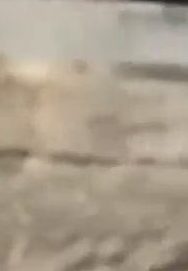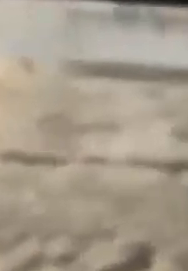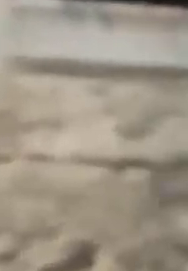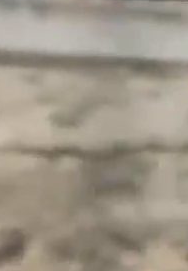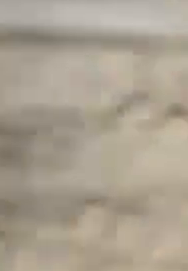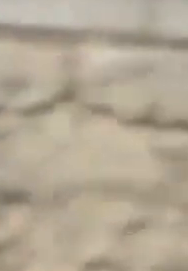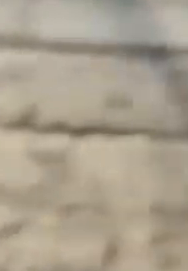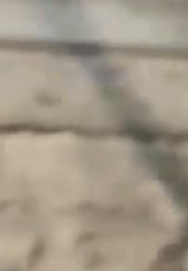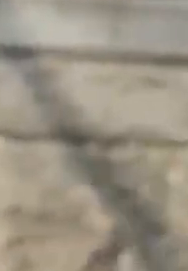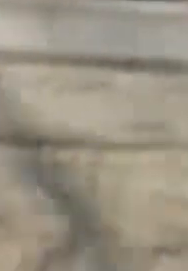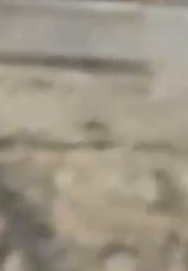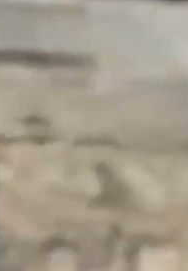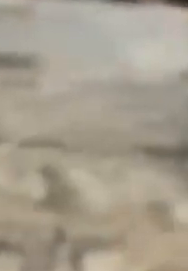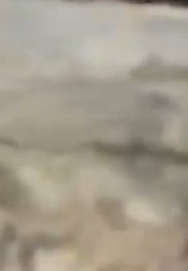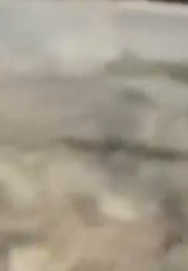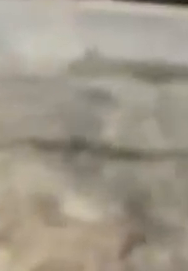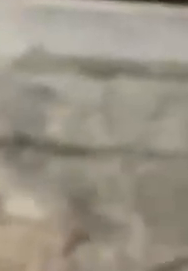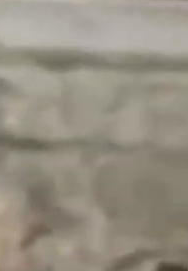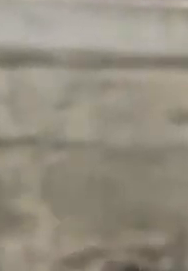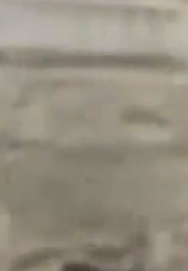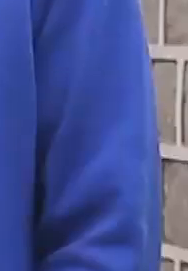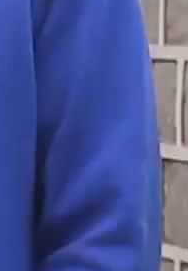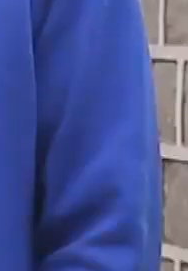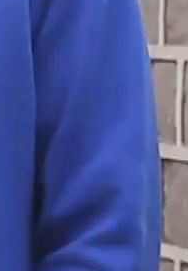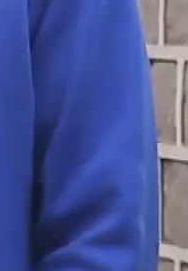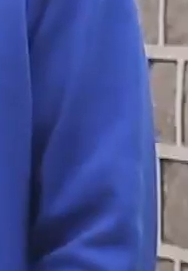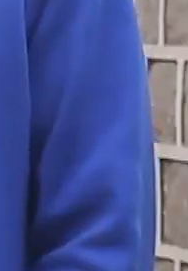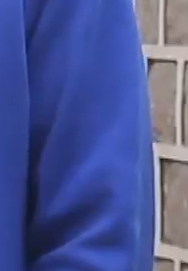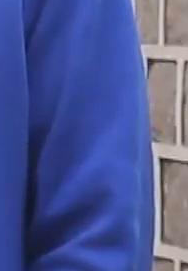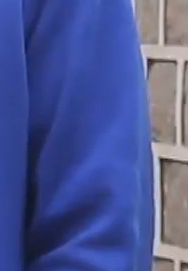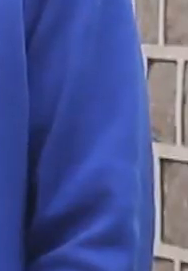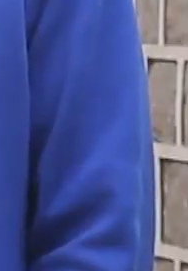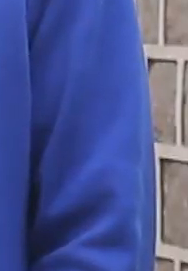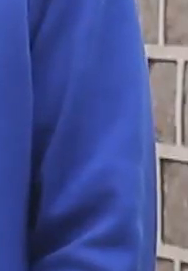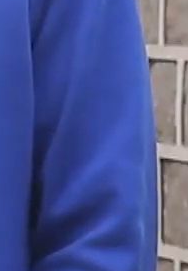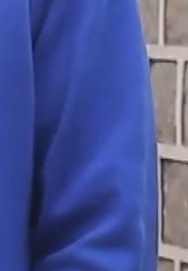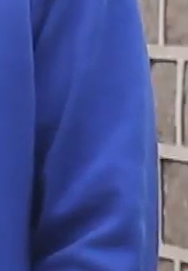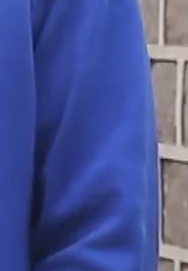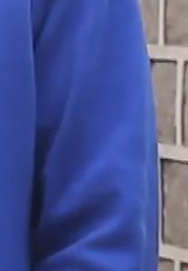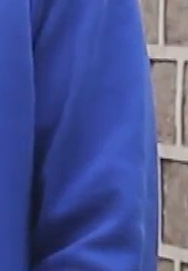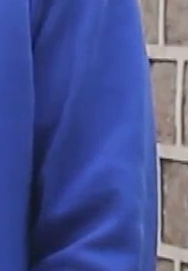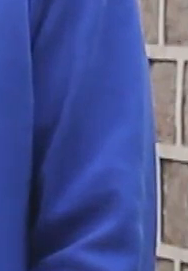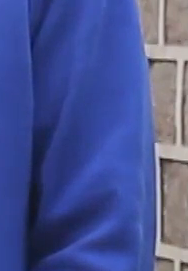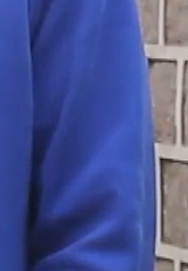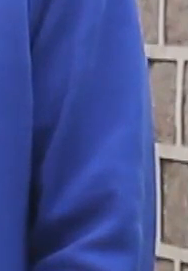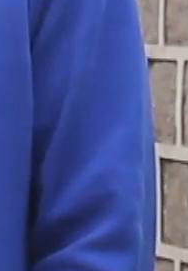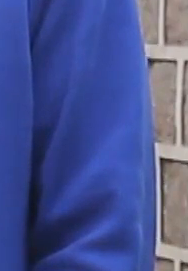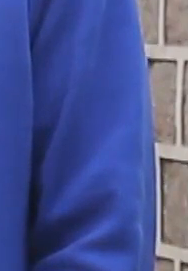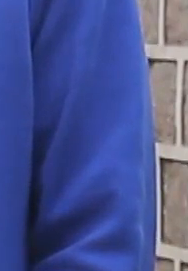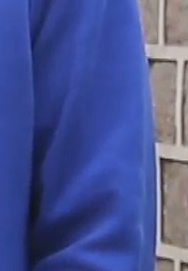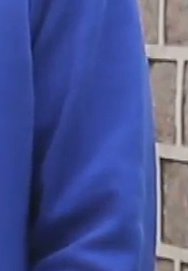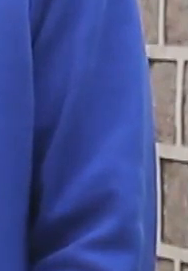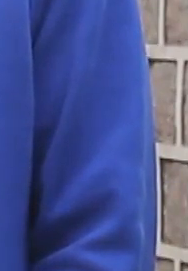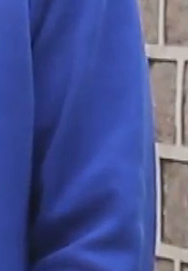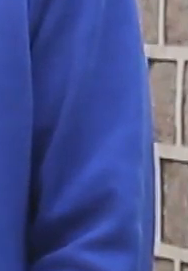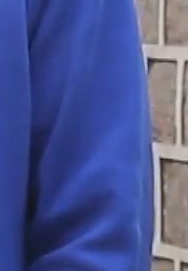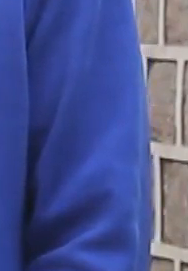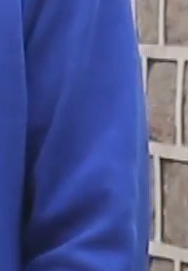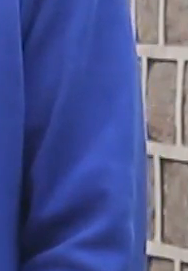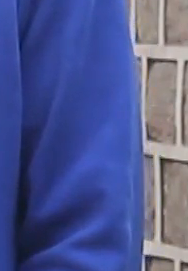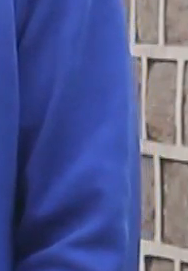청년들이 꿈꾸는 대한민국은 어떤 모습일까요? 저희와 같은 젊은 세대들의 다양한 개성을 골고루